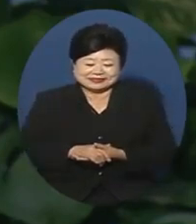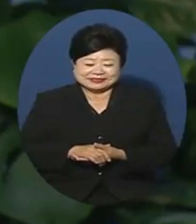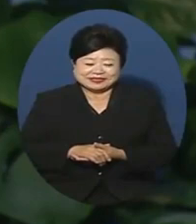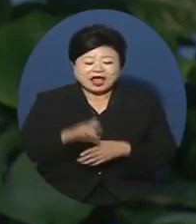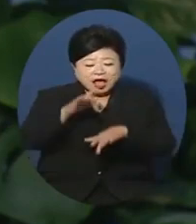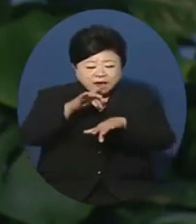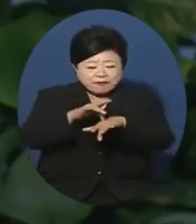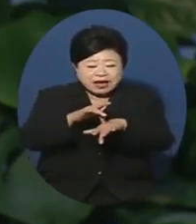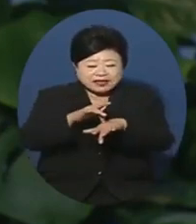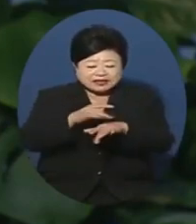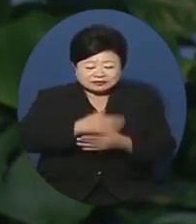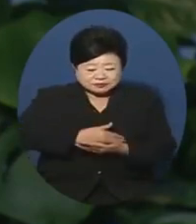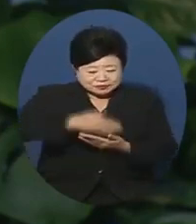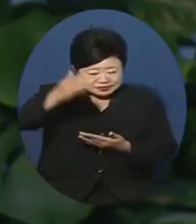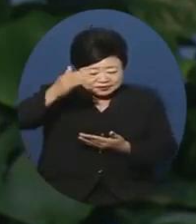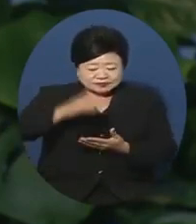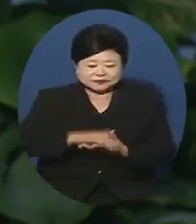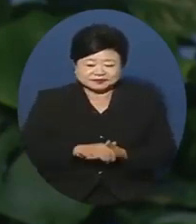마귀의 세계에